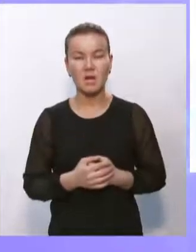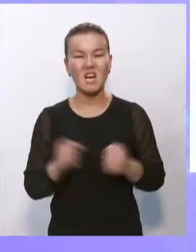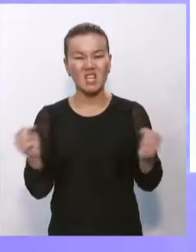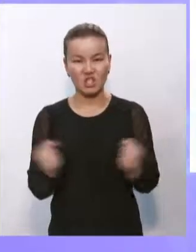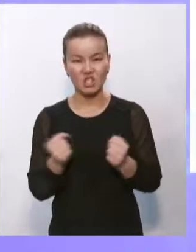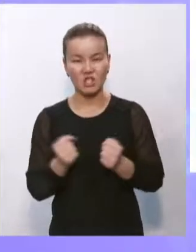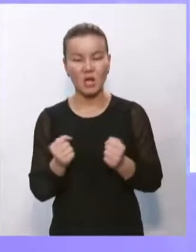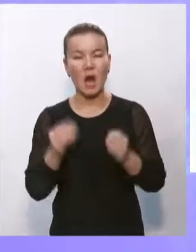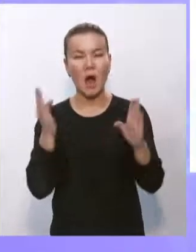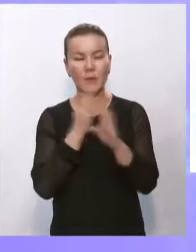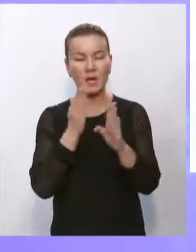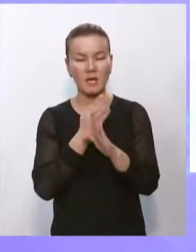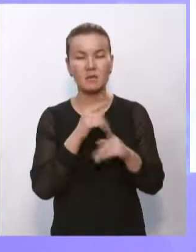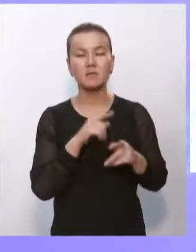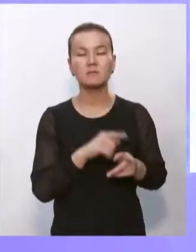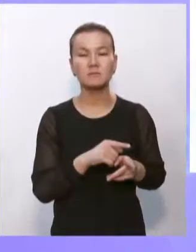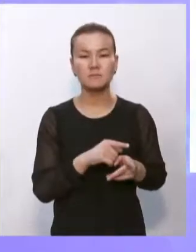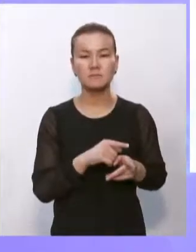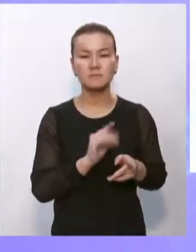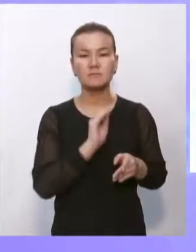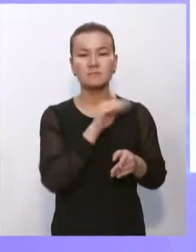Кышында аба ырайы.